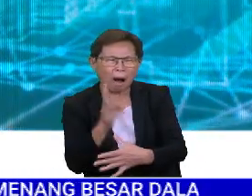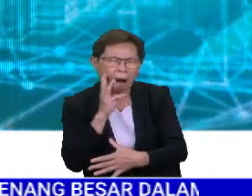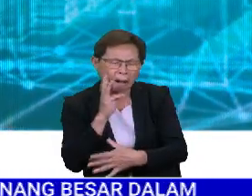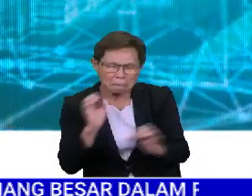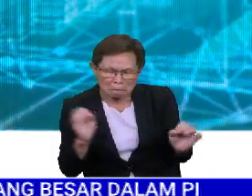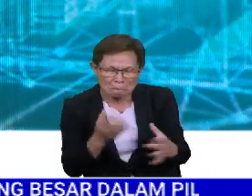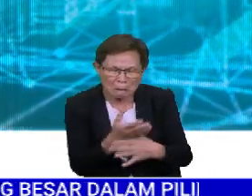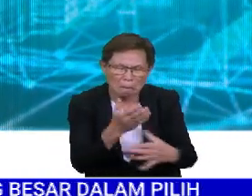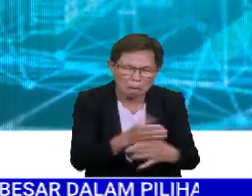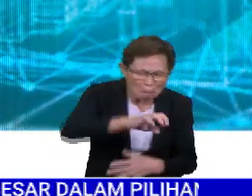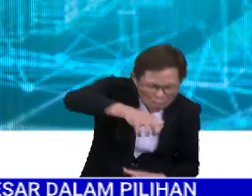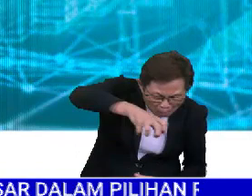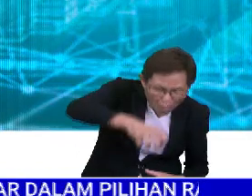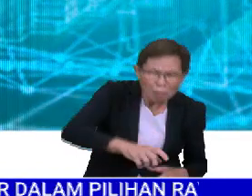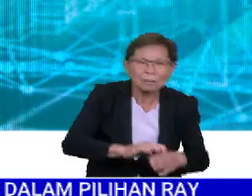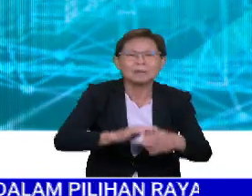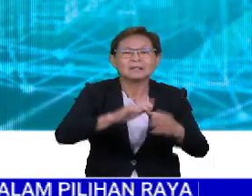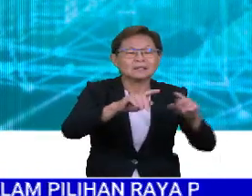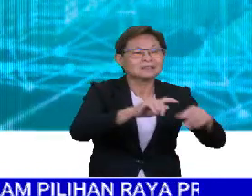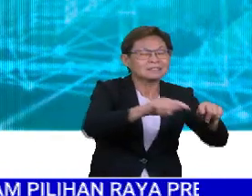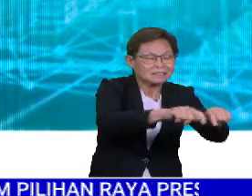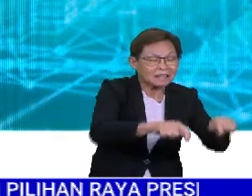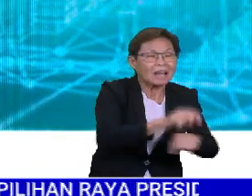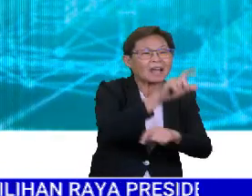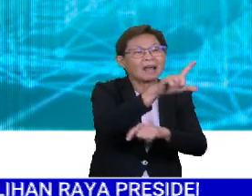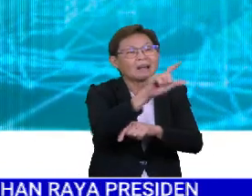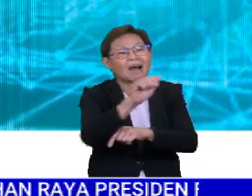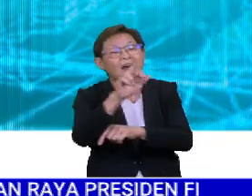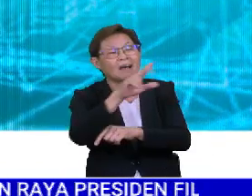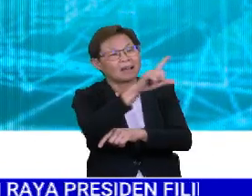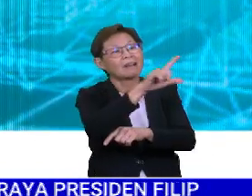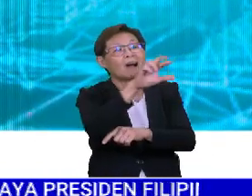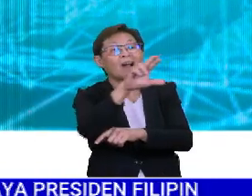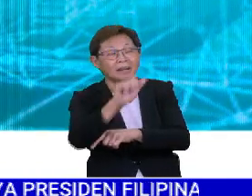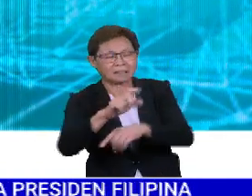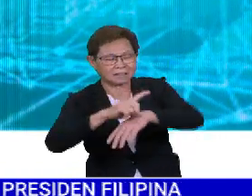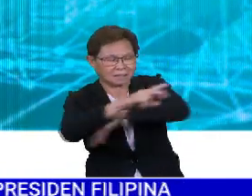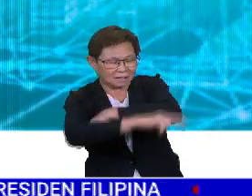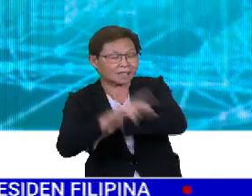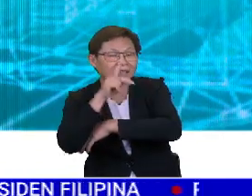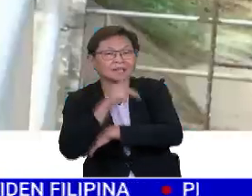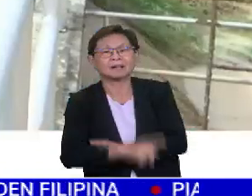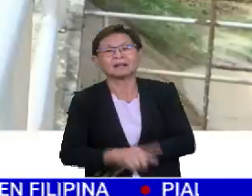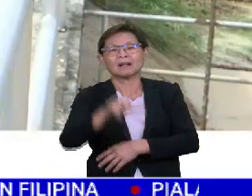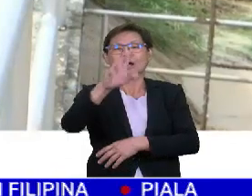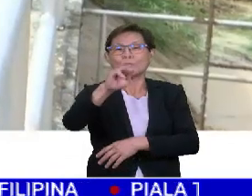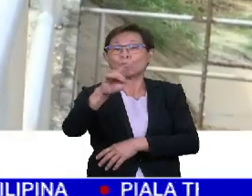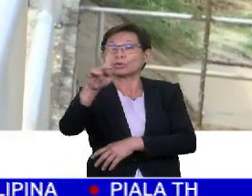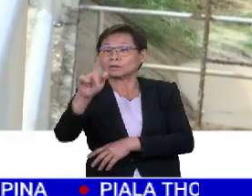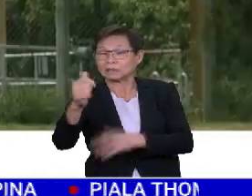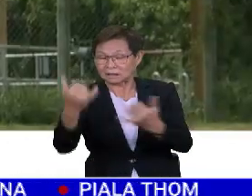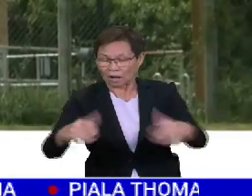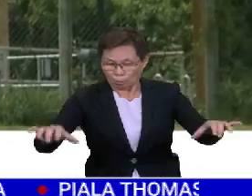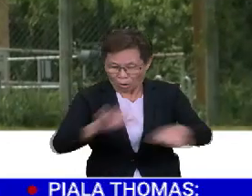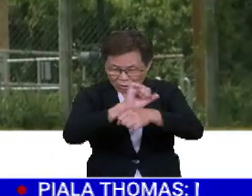mentah ke beberapa loji rawatan air LRA di negeri itu. Dan ketika ini, Lembaga Kemajuan Pertanian Muda sedang melakukan